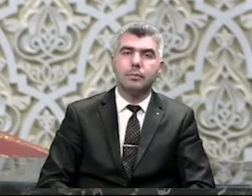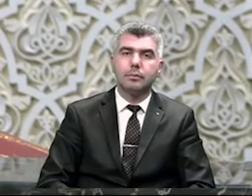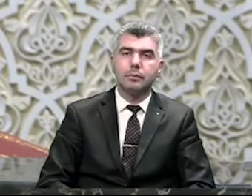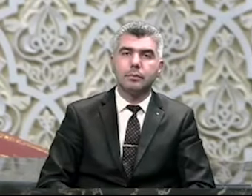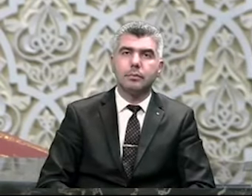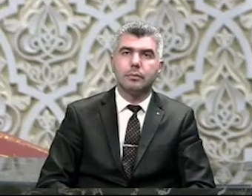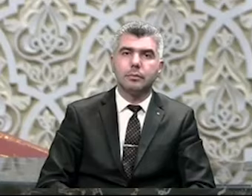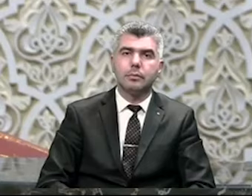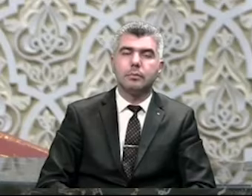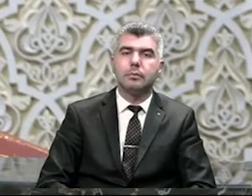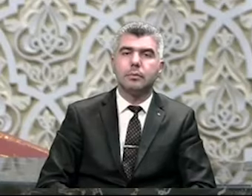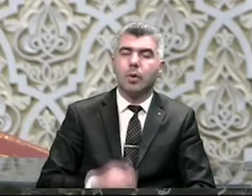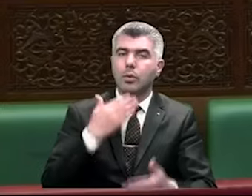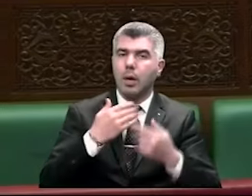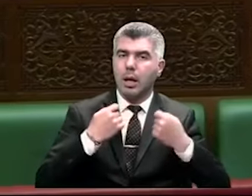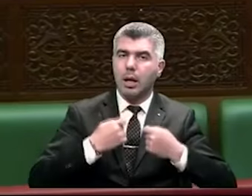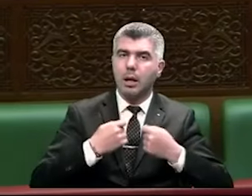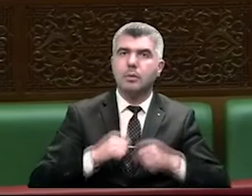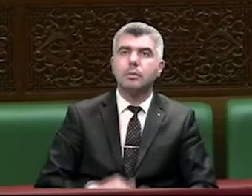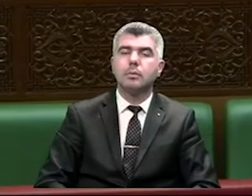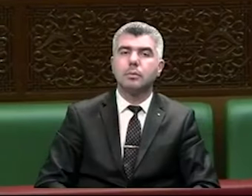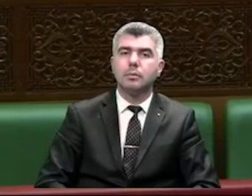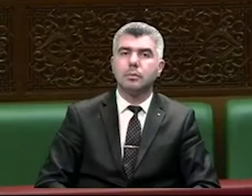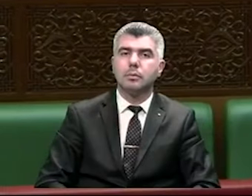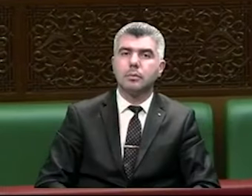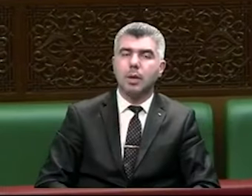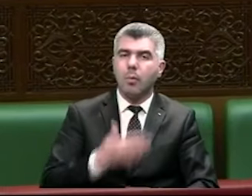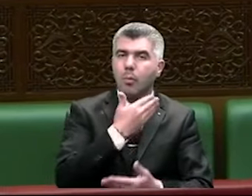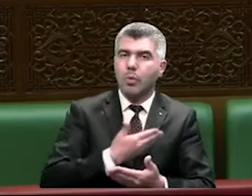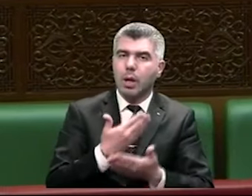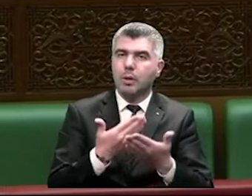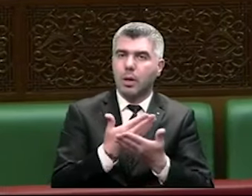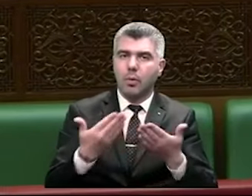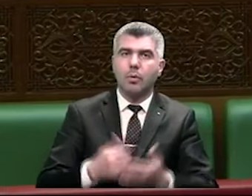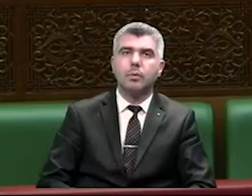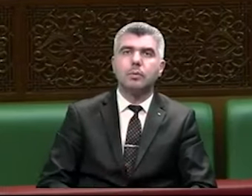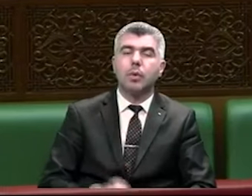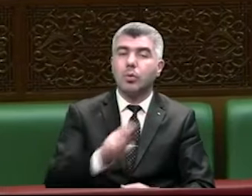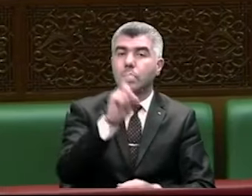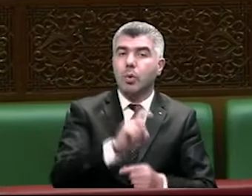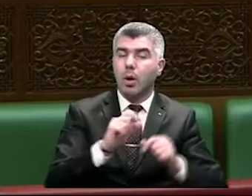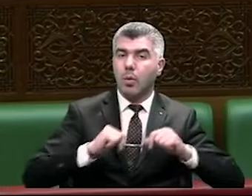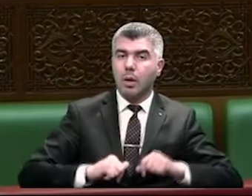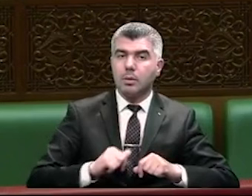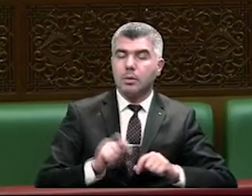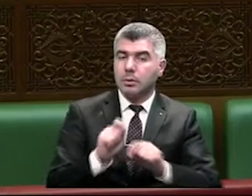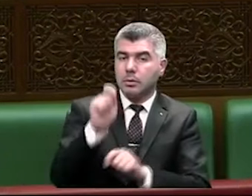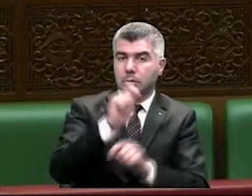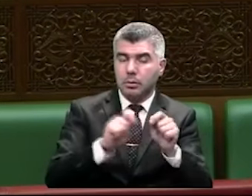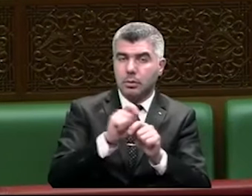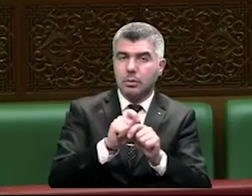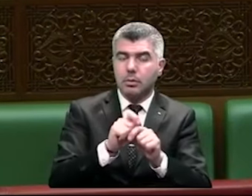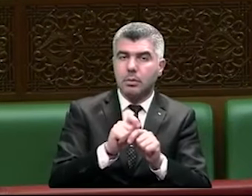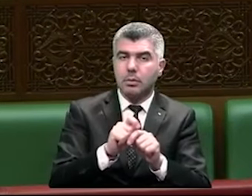تفضل السيد الرئيس الساده الوزراء اخوان المستشارين اخواتي المستشارات نسائلكم السيد الوزير عن تاهيل قطاع